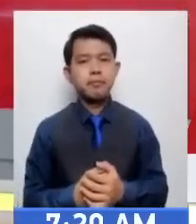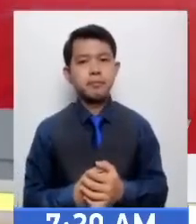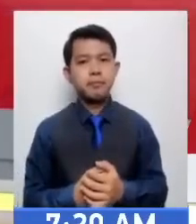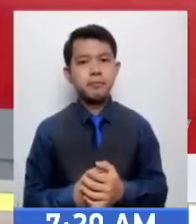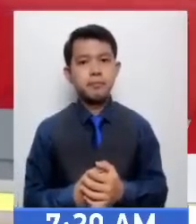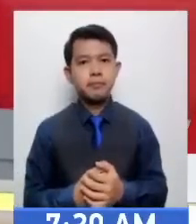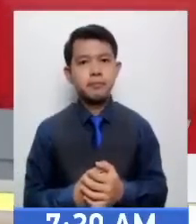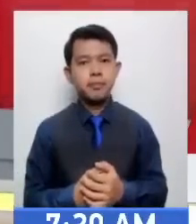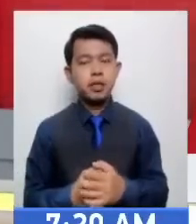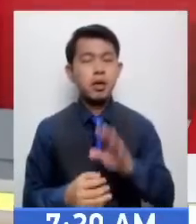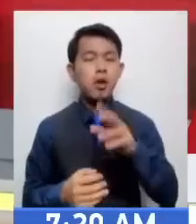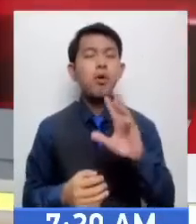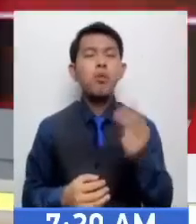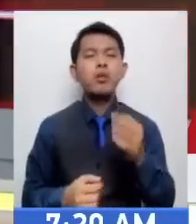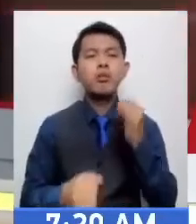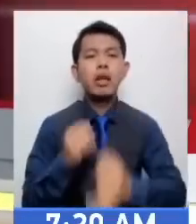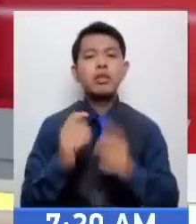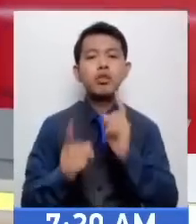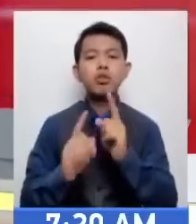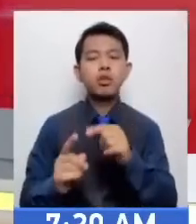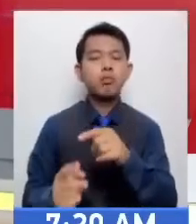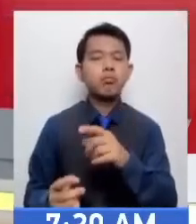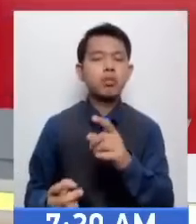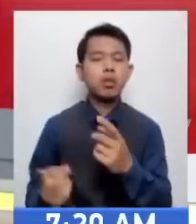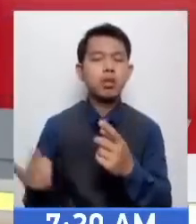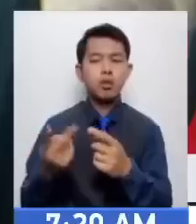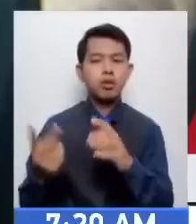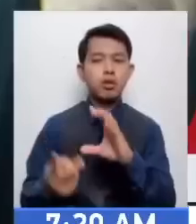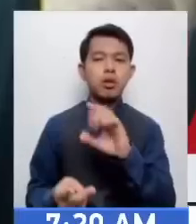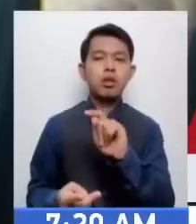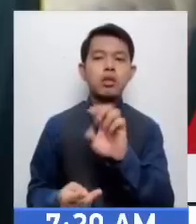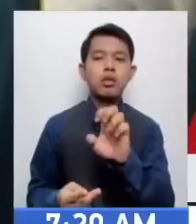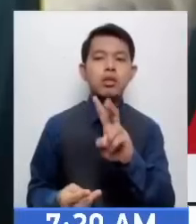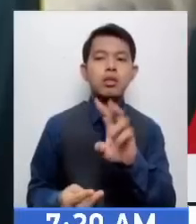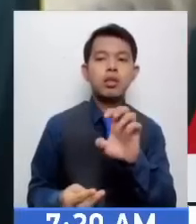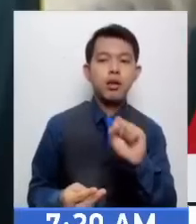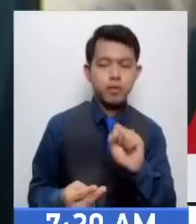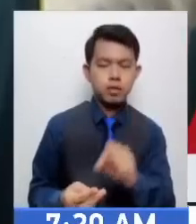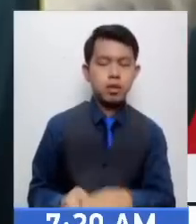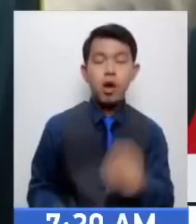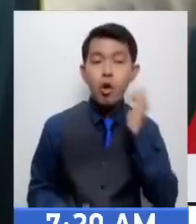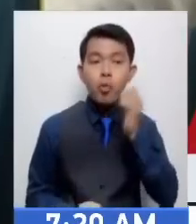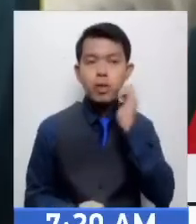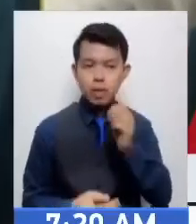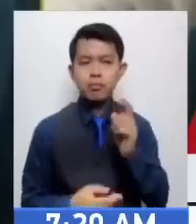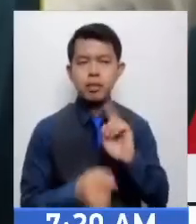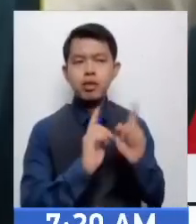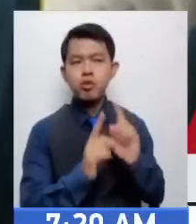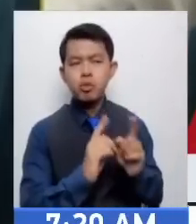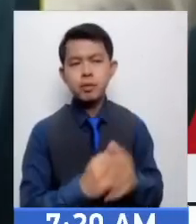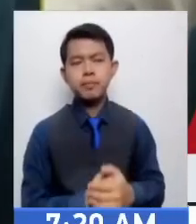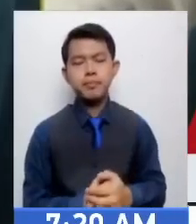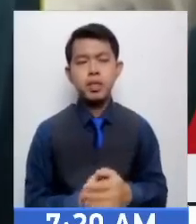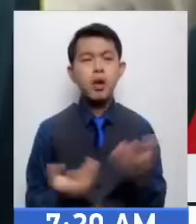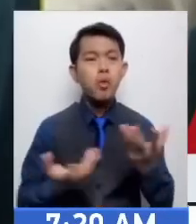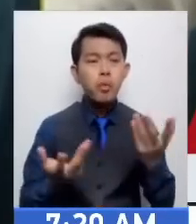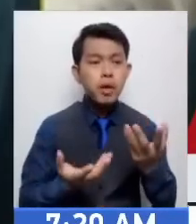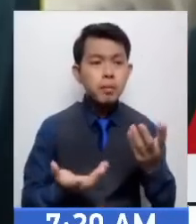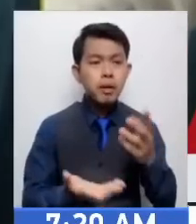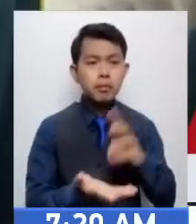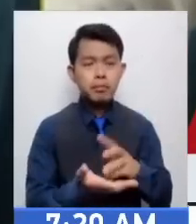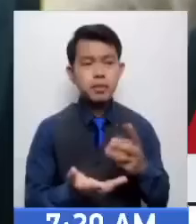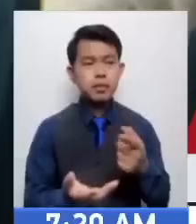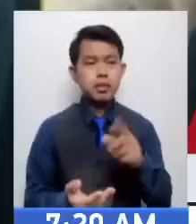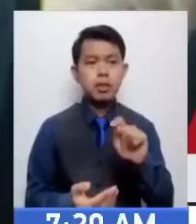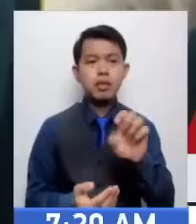Teves? Almost every day po everyday. Ay nag-uusap kami. Opo. So nasan po siya? Amerika po ba? At yung sinasabi ni Secretary Remulla na